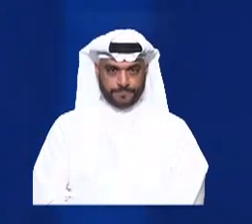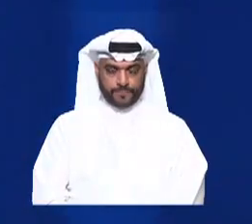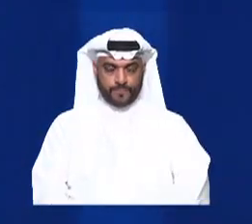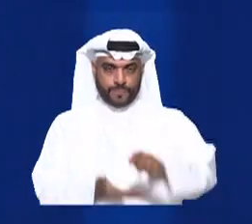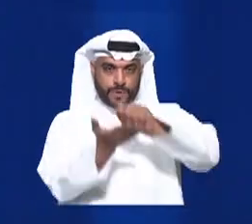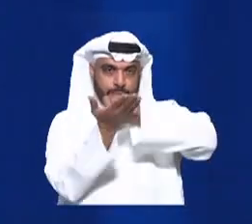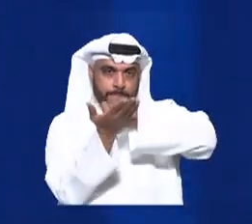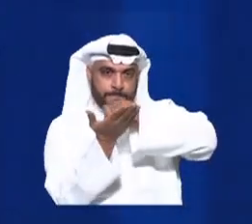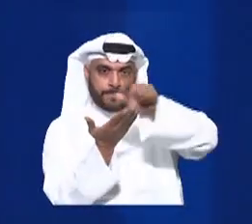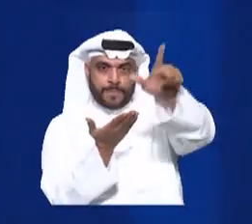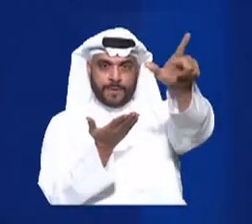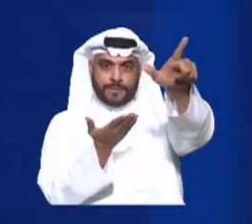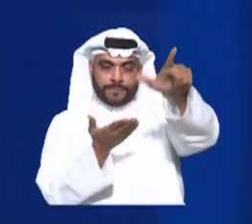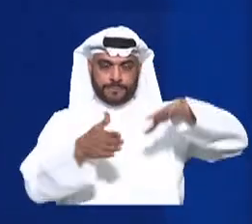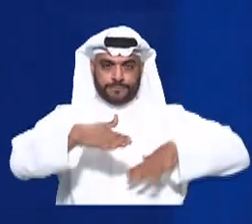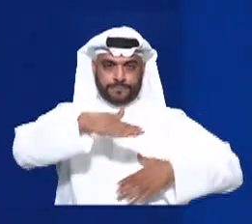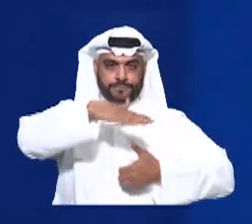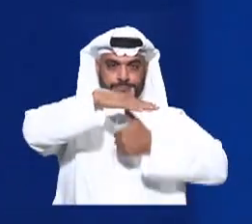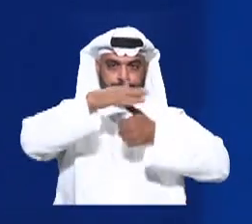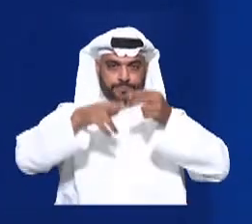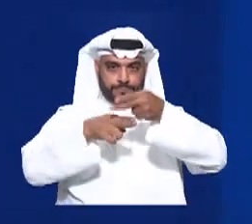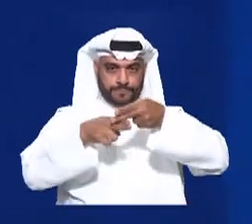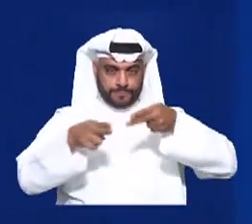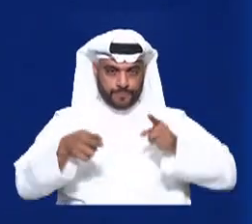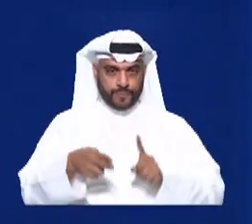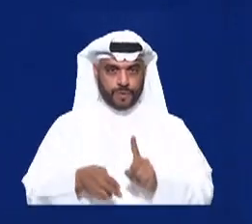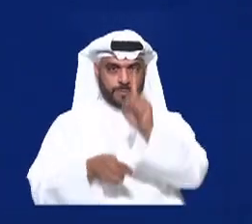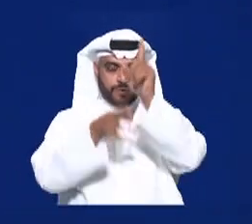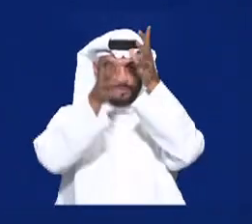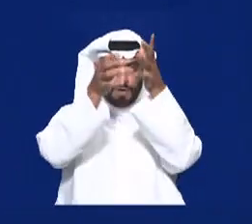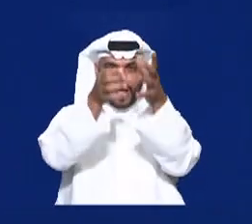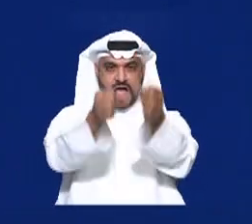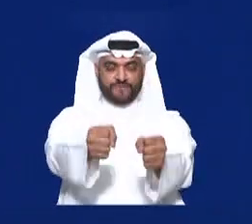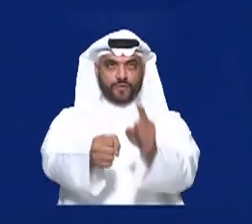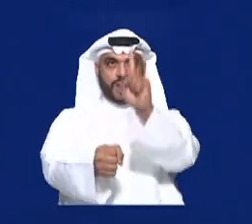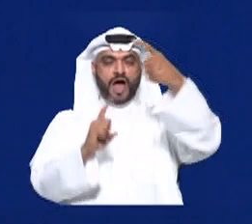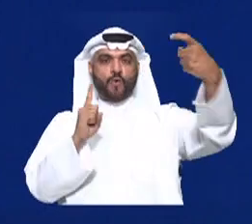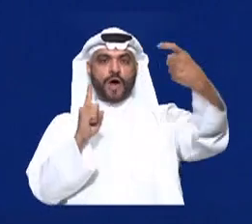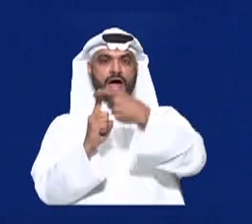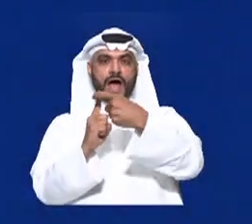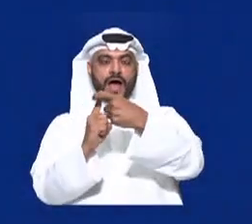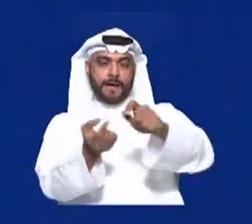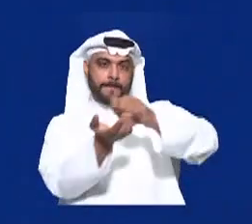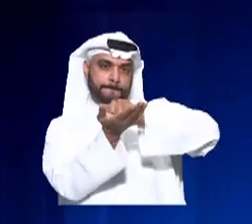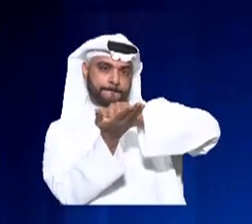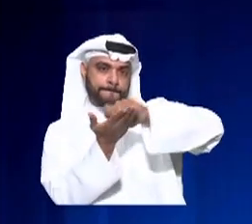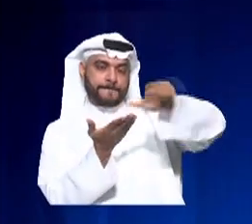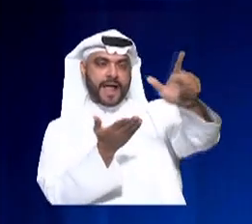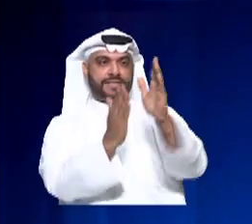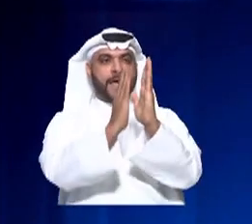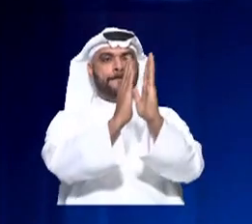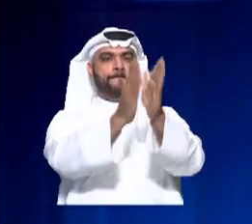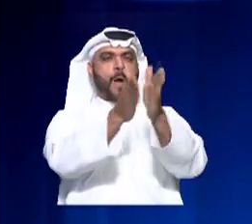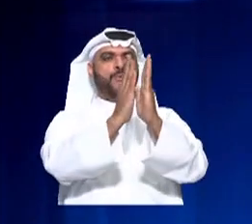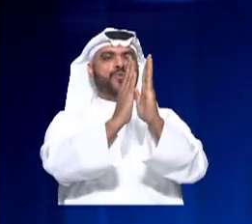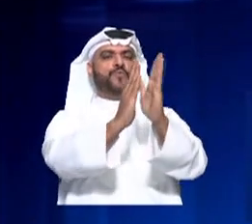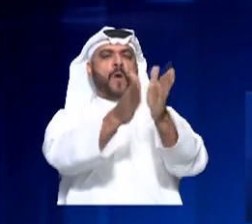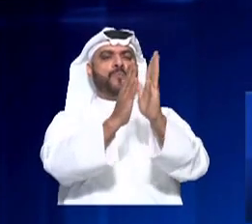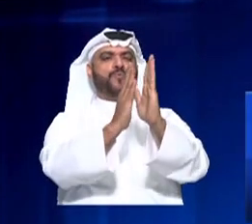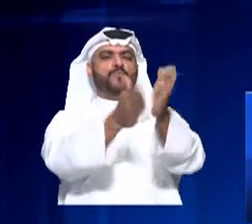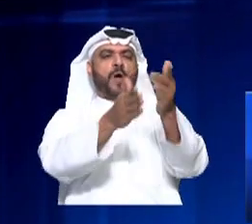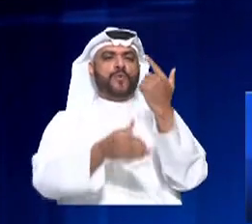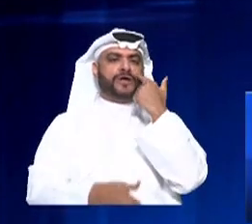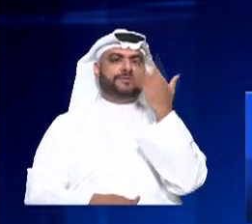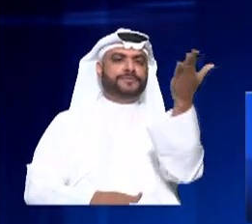بعث حضرة صاحب السمو أمير البلاد الشيخ نواف الأحمد الجابر الصباح حفظه الله ورعاه ببرقية تهنئة